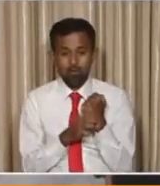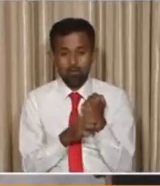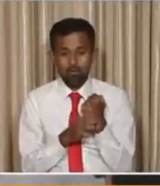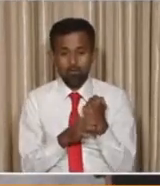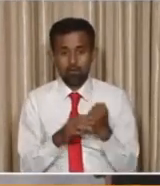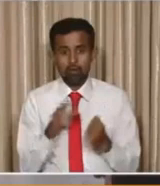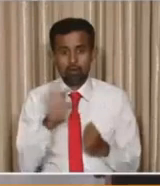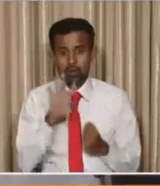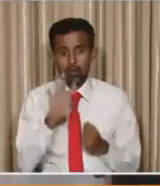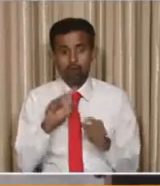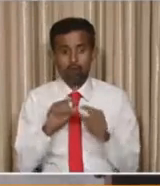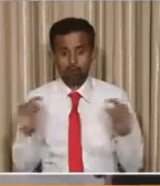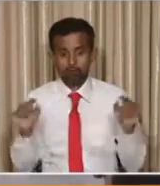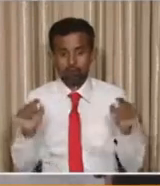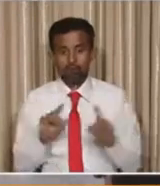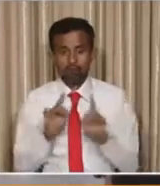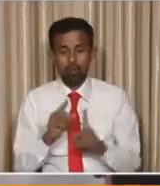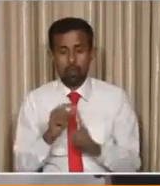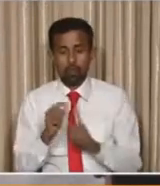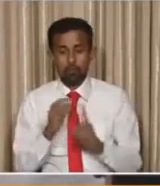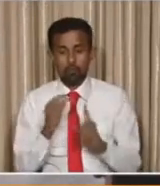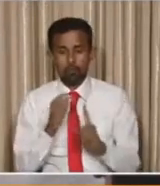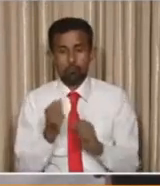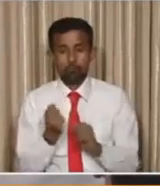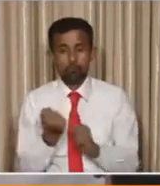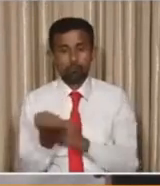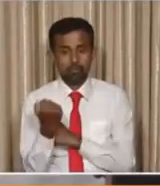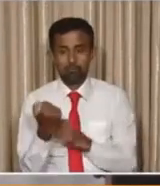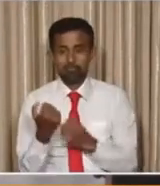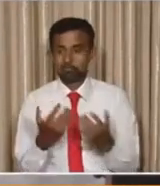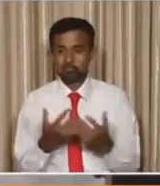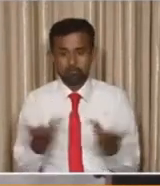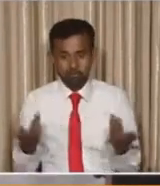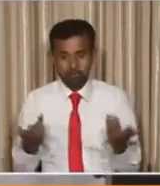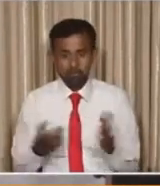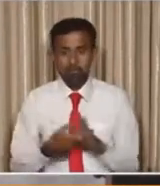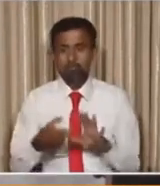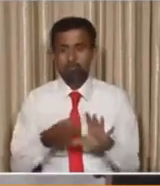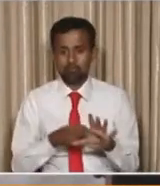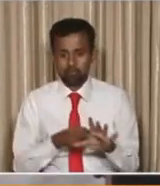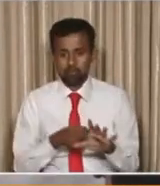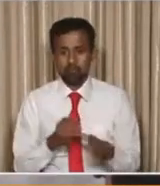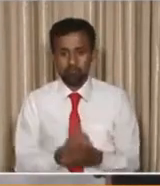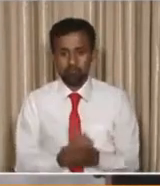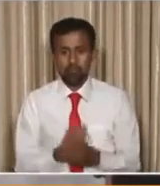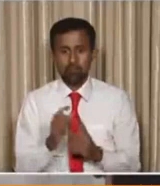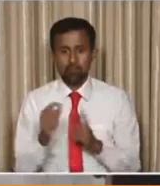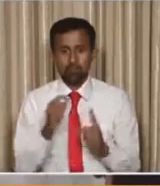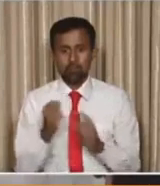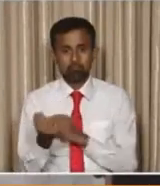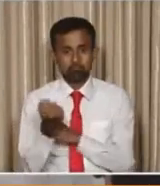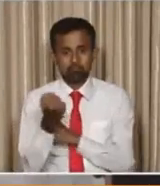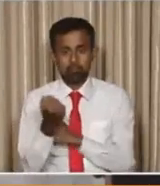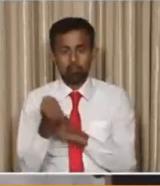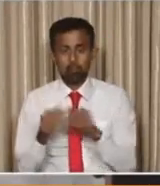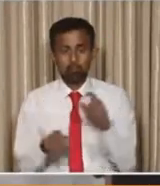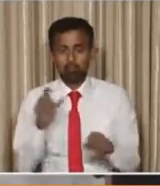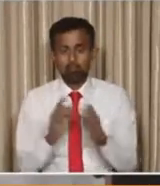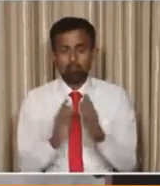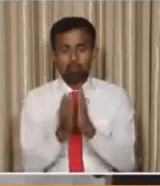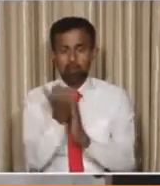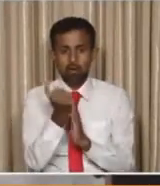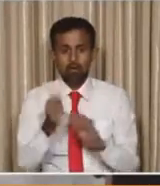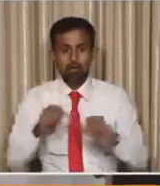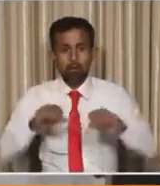4 වෙනි වගන්තිය යටතේ පාර්ලිමේන්තුවේ බලතල නැති කරන්න ගිය එක පාර්ලිමේන්තුවේ බලතල ජනතාවගේ